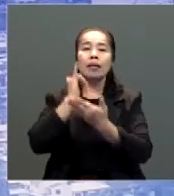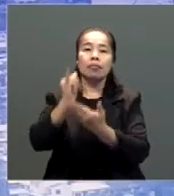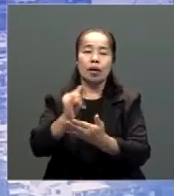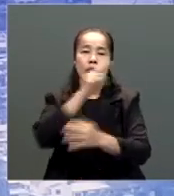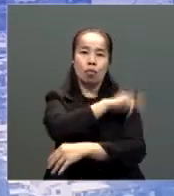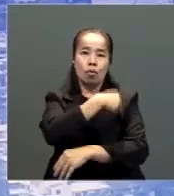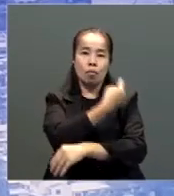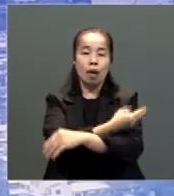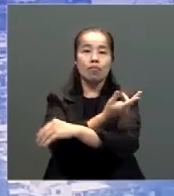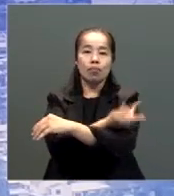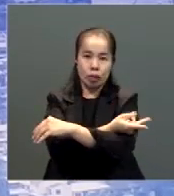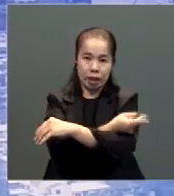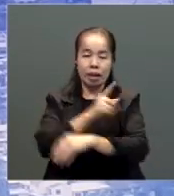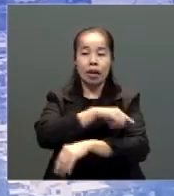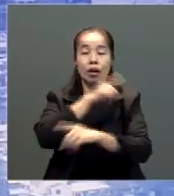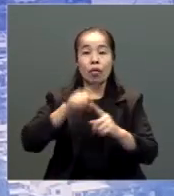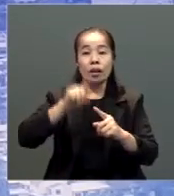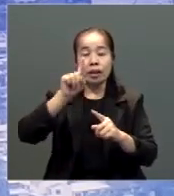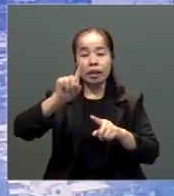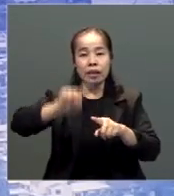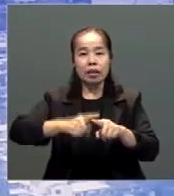มีนาคมด้วยการไข้เหมือนศีรษะเข้ารับการรักษาในคลินิกแห่งหนึ่งต่อมาการไม่ดีขึ้นจึงเข้ารับการรักษาที่โรงพยาบาลในจังหวัดภูเก็ตวันที่1เมษายนด้วยการไข้หายใจเหนื่อยหอบอ่อนเพลียแพทย์เก็บตัวอย่างส่งตรวจหาเชื้อผลตรวจยืนยันเป็นผู้ป่วยโควิชนาทีนแล้วต่อมา